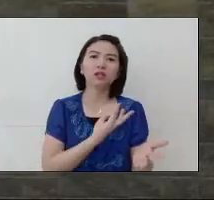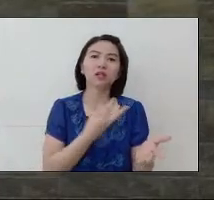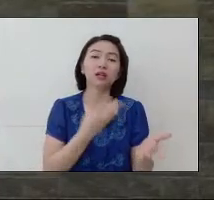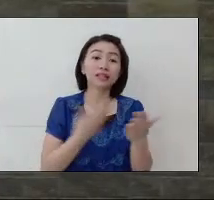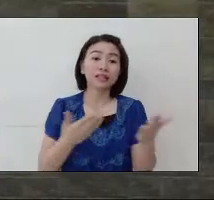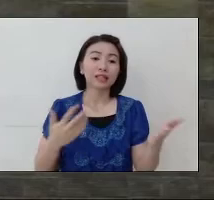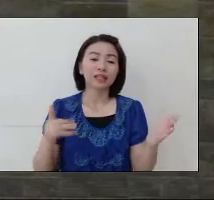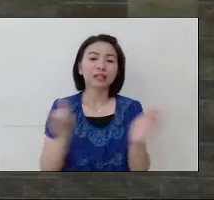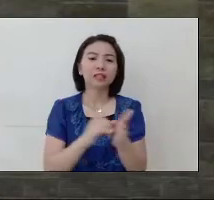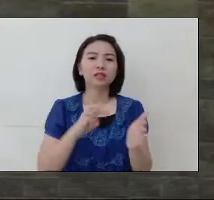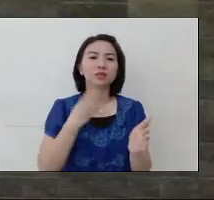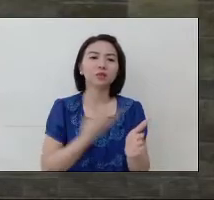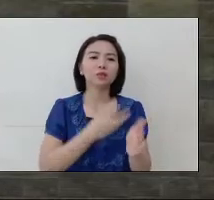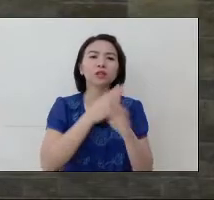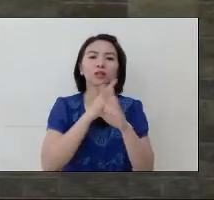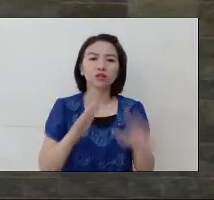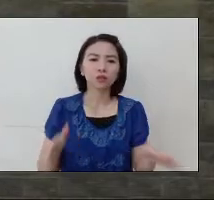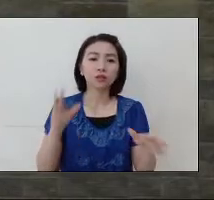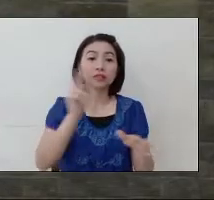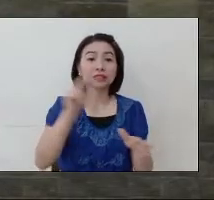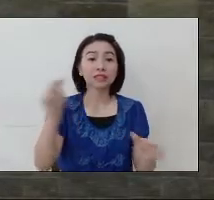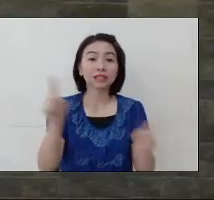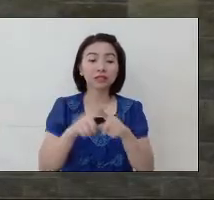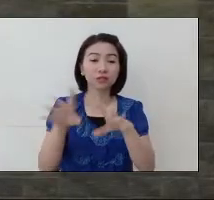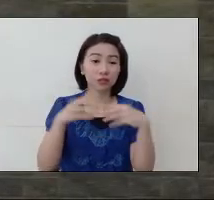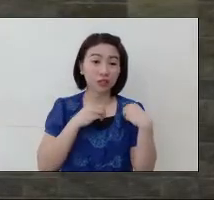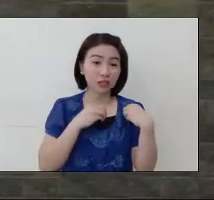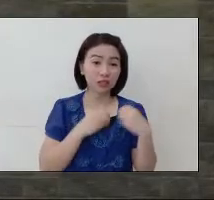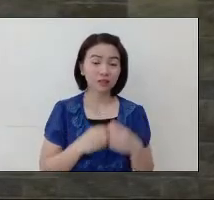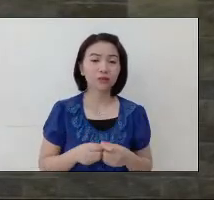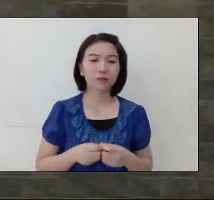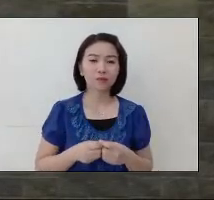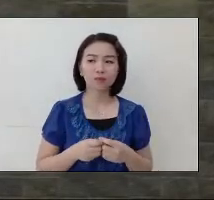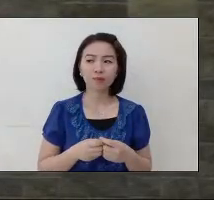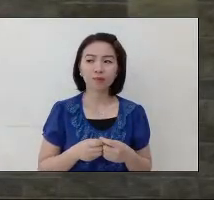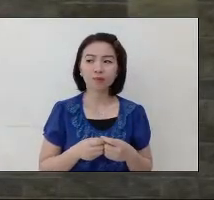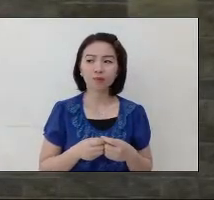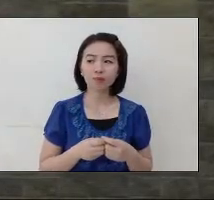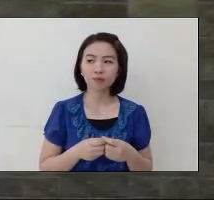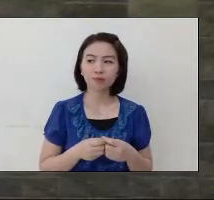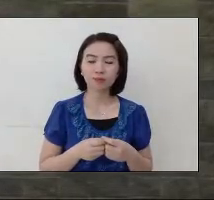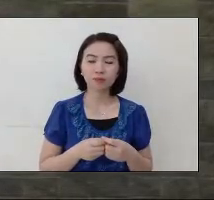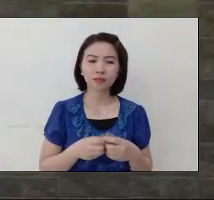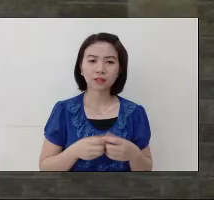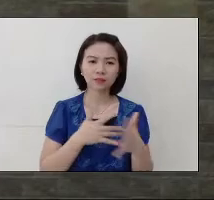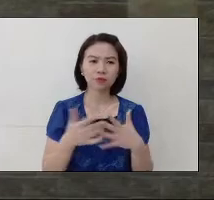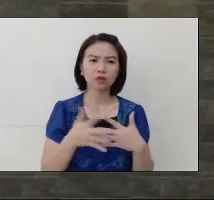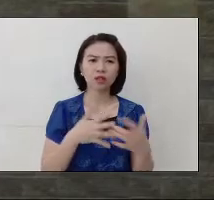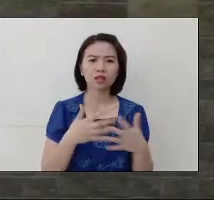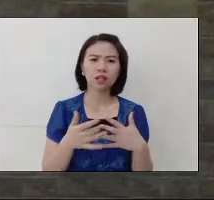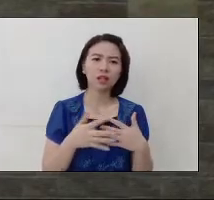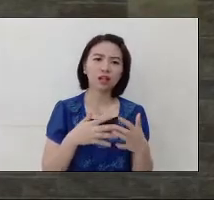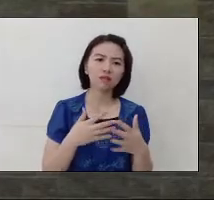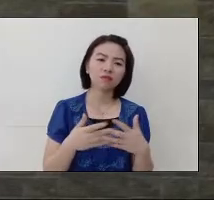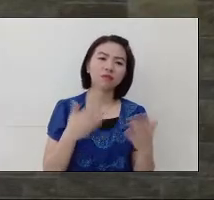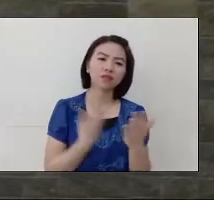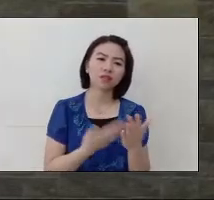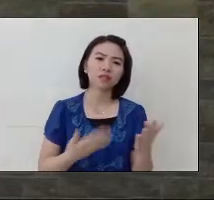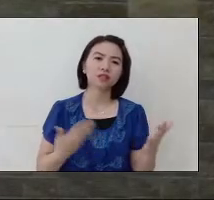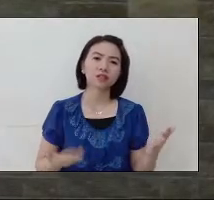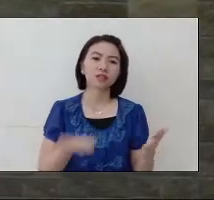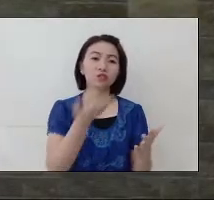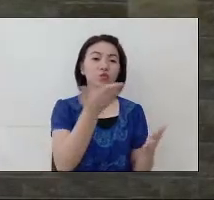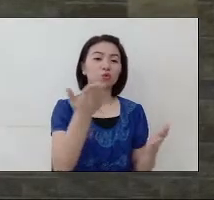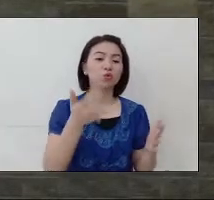Kapatid, inuulit ko po, kung sa anong binubuhos mo sa isipan mo, kung ano ang pinintulutan mong mag-intrude sa